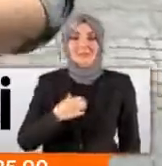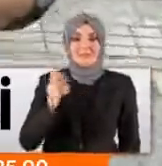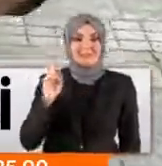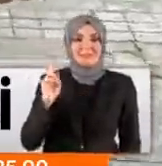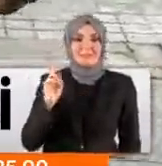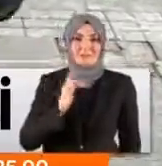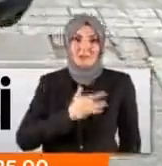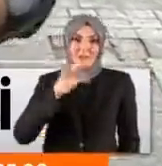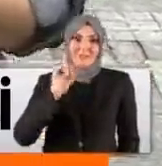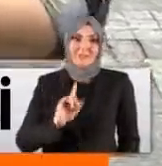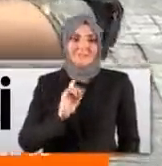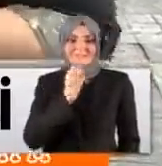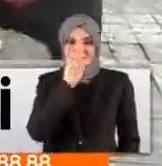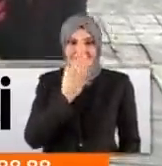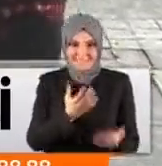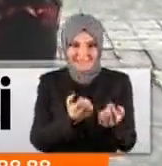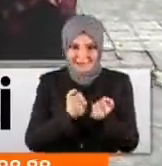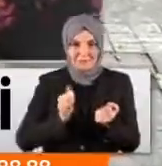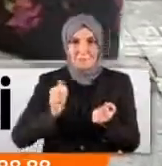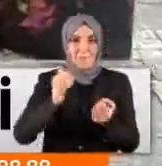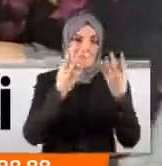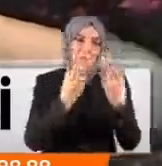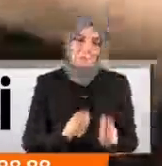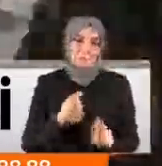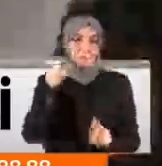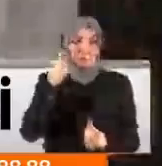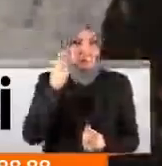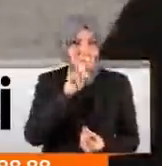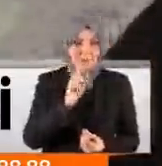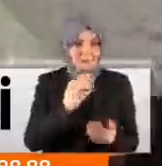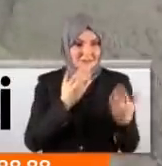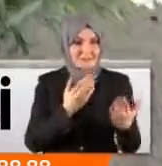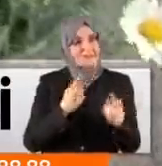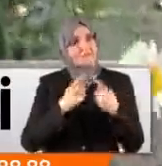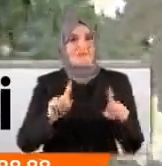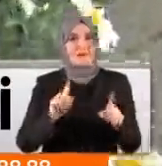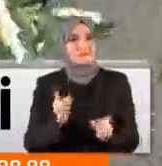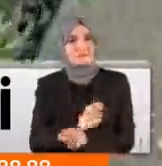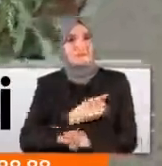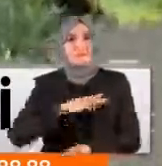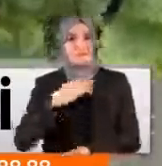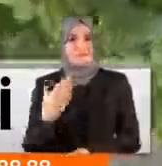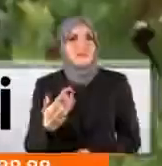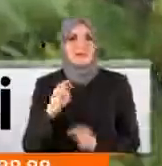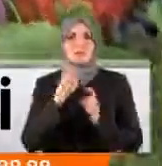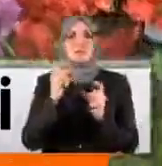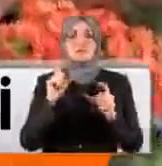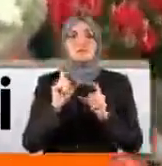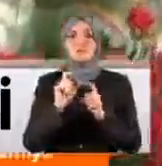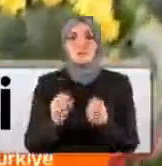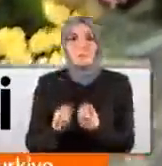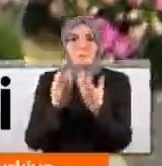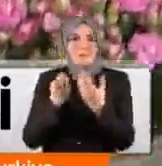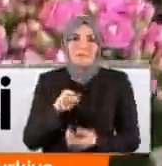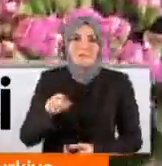belki bir iki gün sonra solar diye düşünüyorsanız farklı seçenekler de var çektin açıp bitkiler var süs bitkileri ve bunlar hem evin içinde olur hem